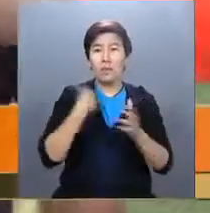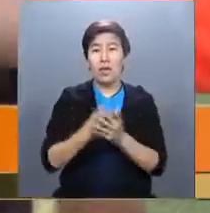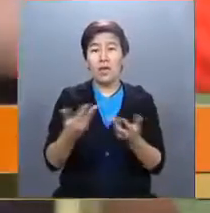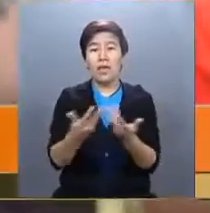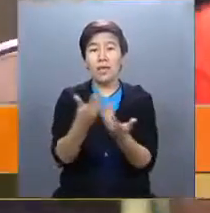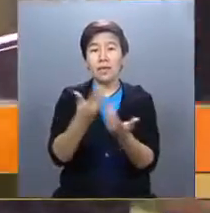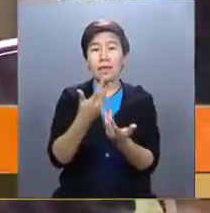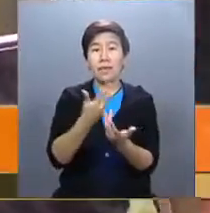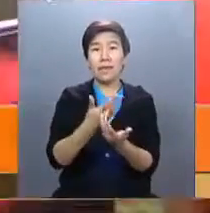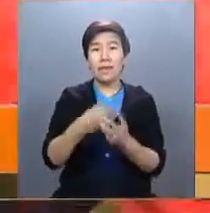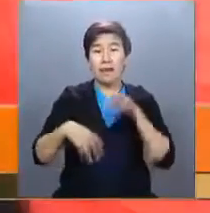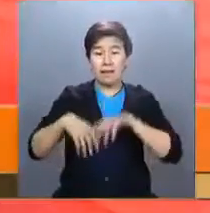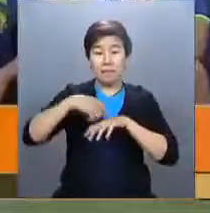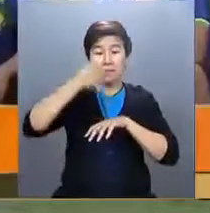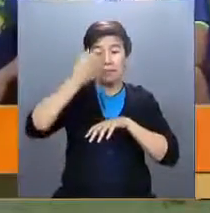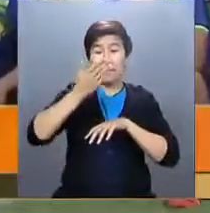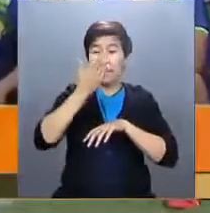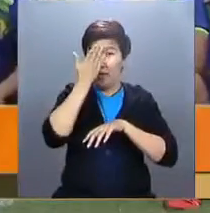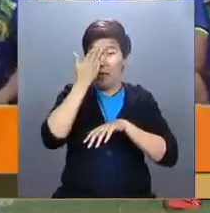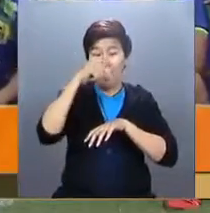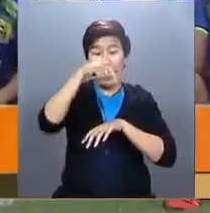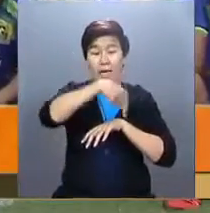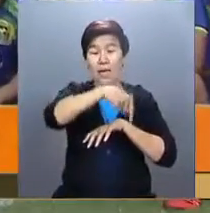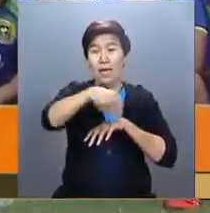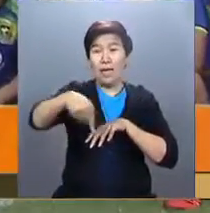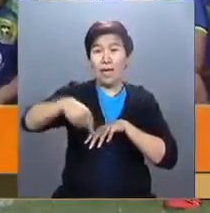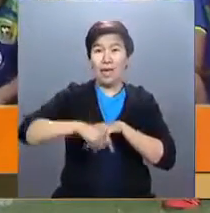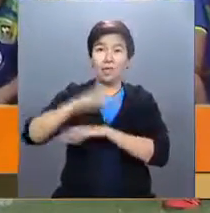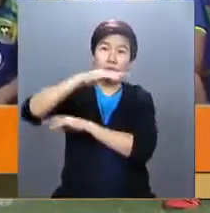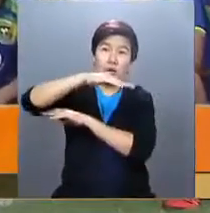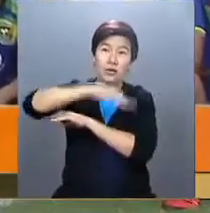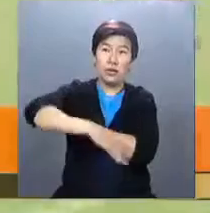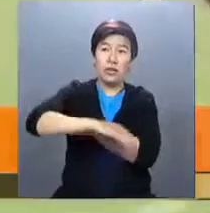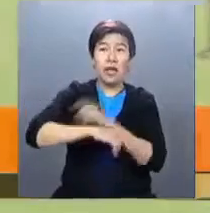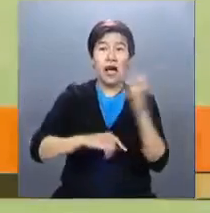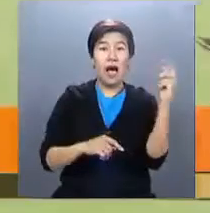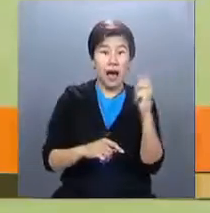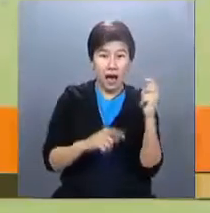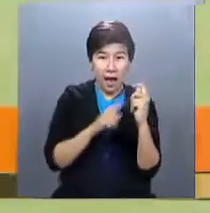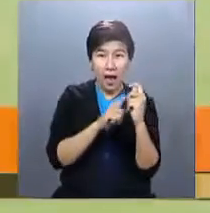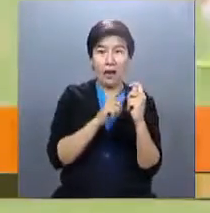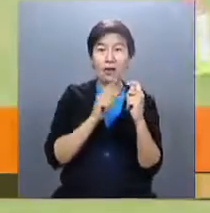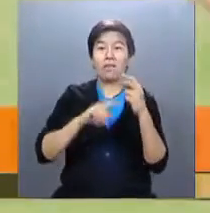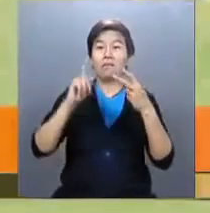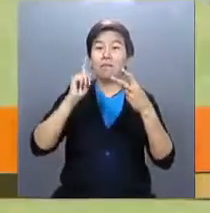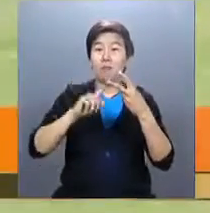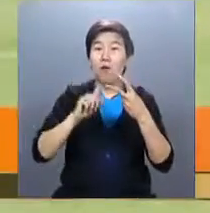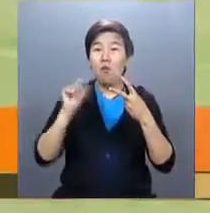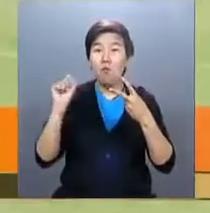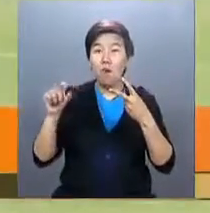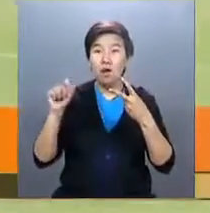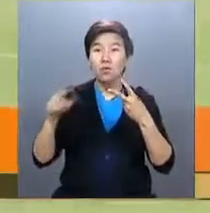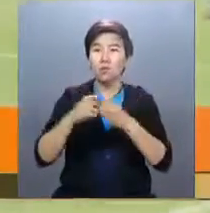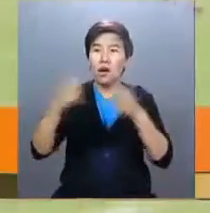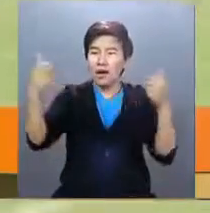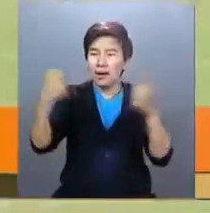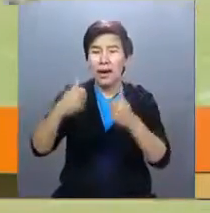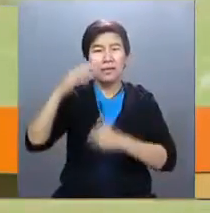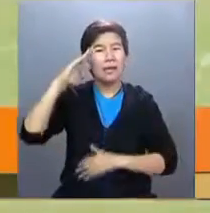ากองบัญชาการกองทบกราชดำเนินทุกเย็นวันอังคารและวันศุกร์ลงแข่งขันกับกำลังพลและนายทหารอาวุ